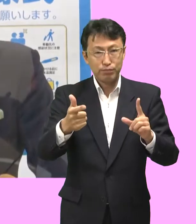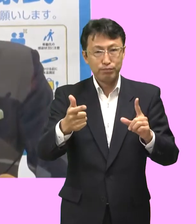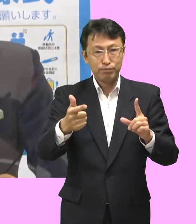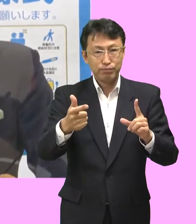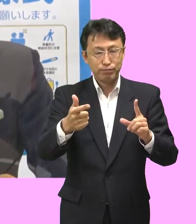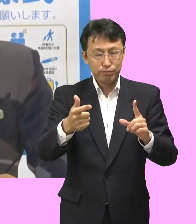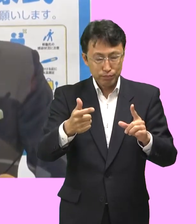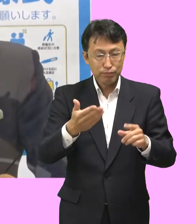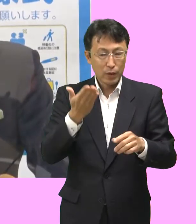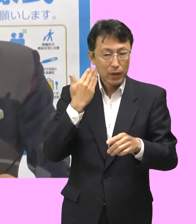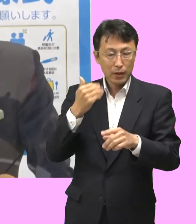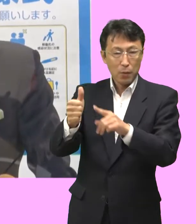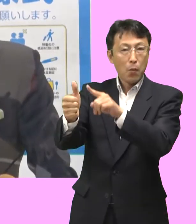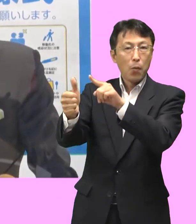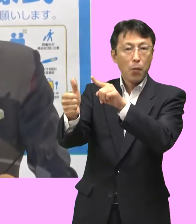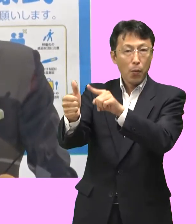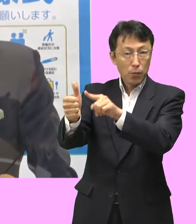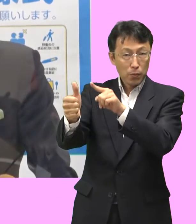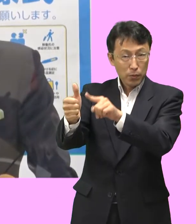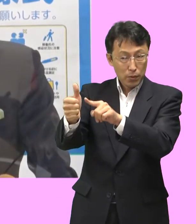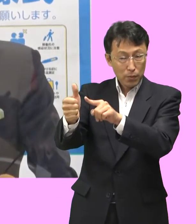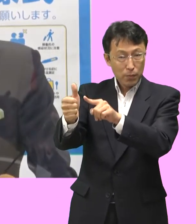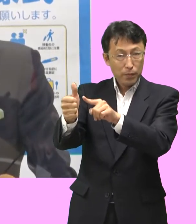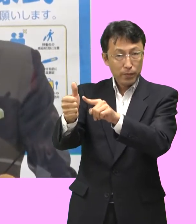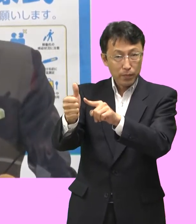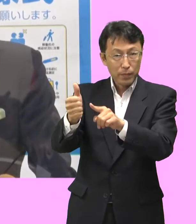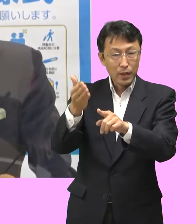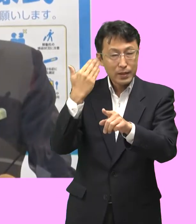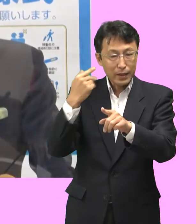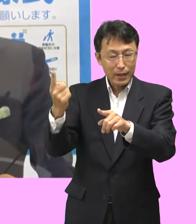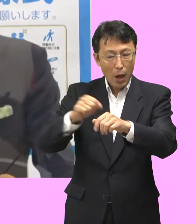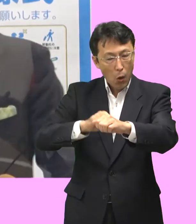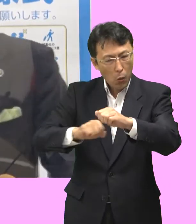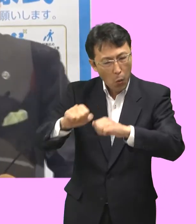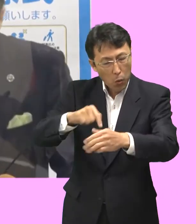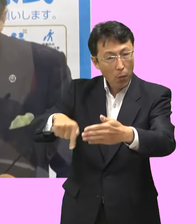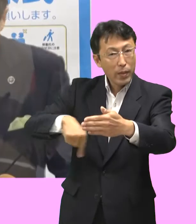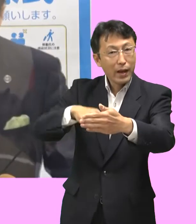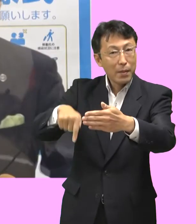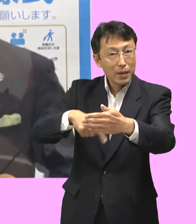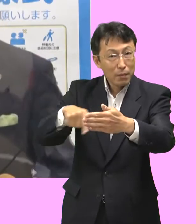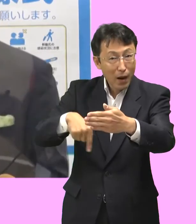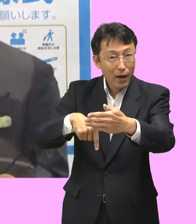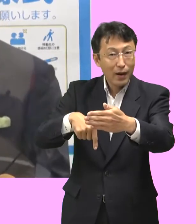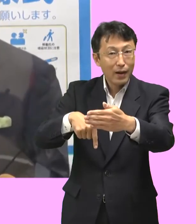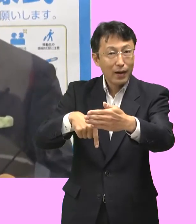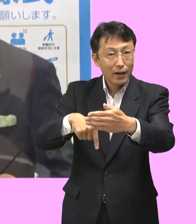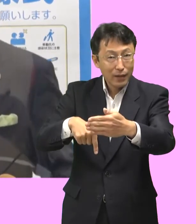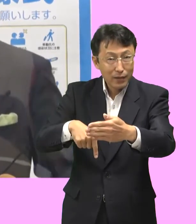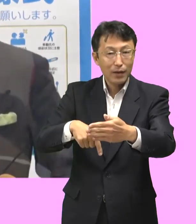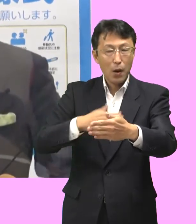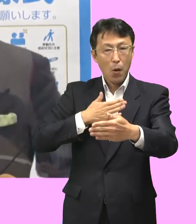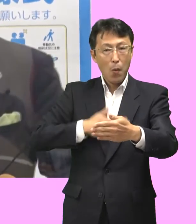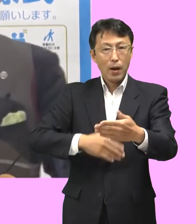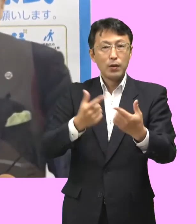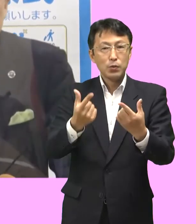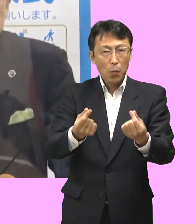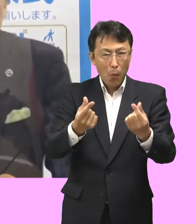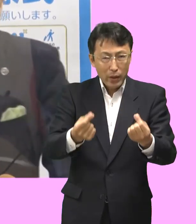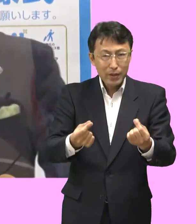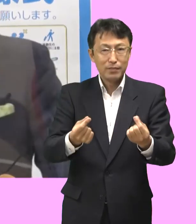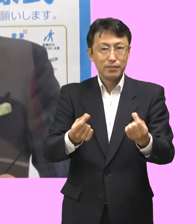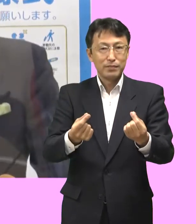31例目の方の行動歴をご覧いただければお分かりの通り、実はこの県外でのですね、滞在